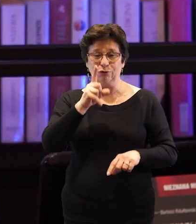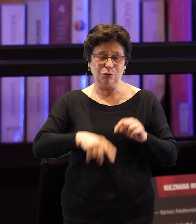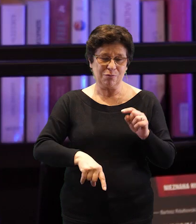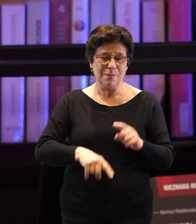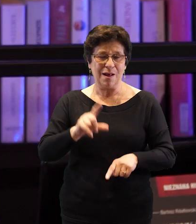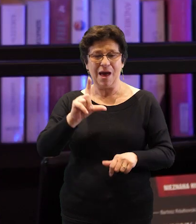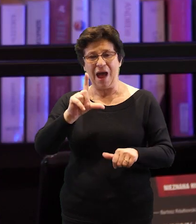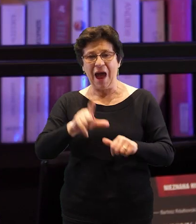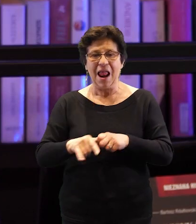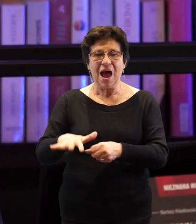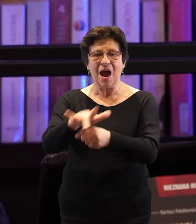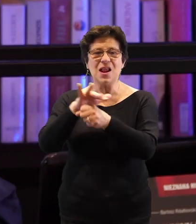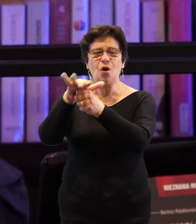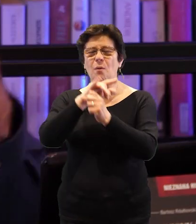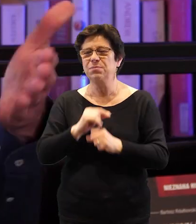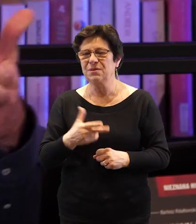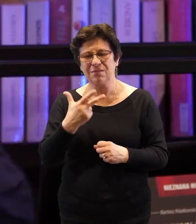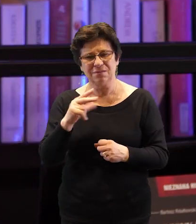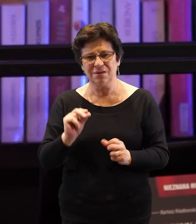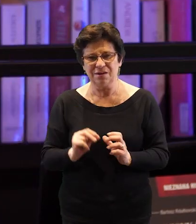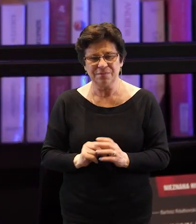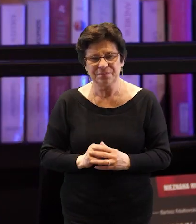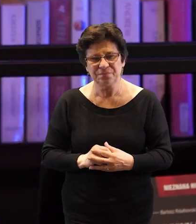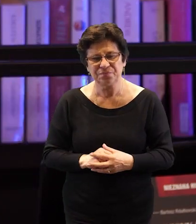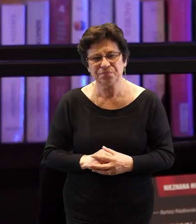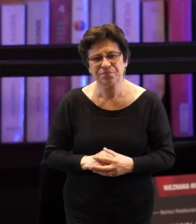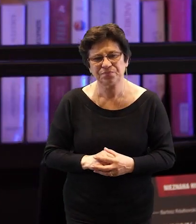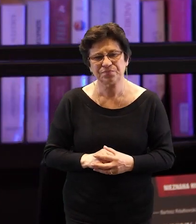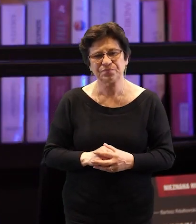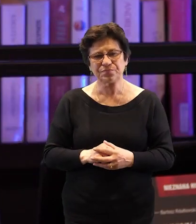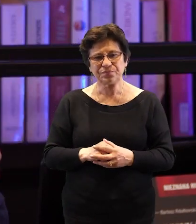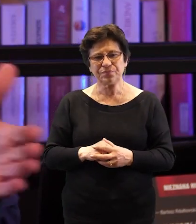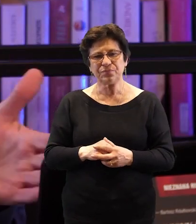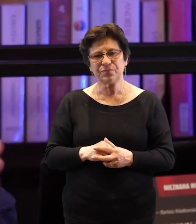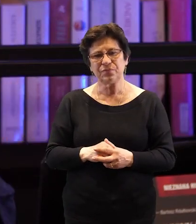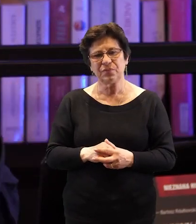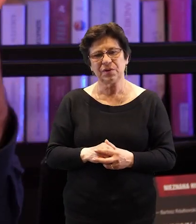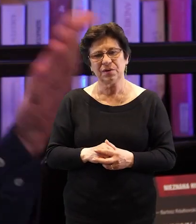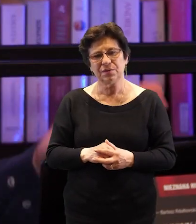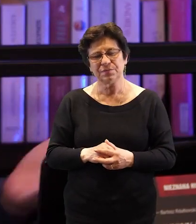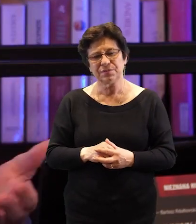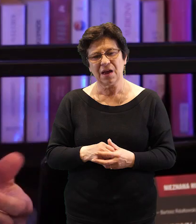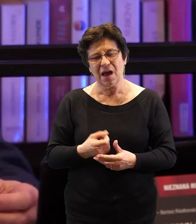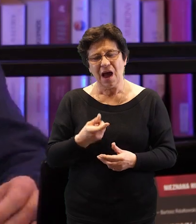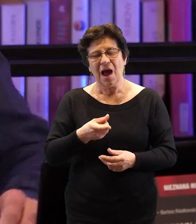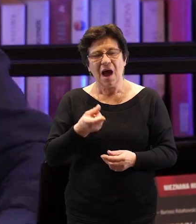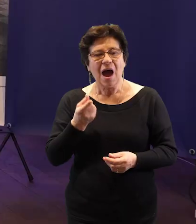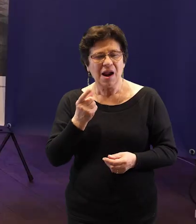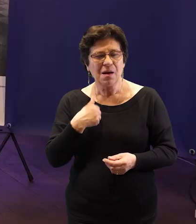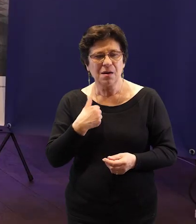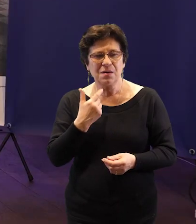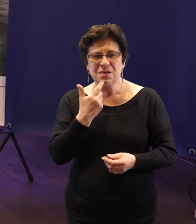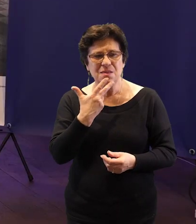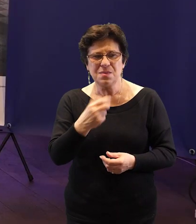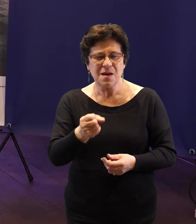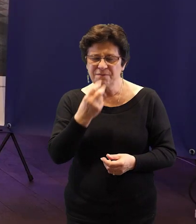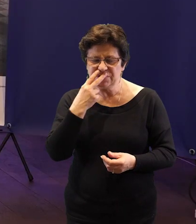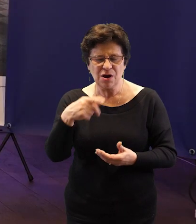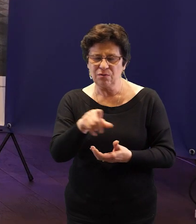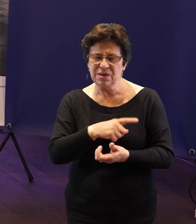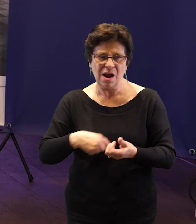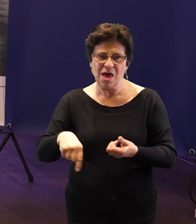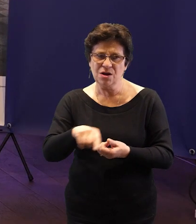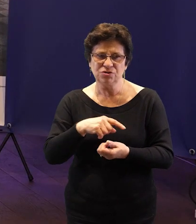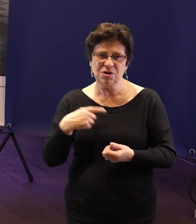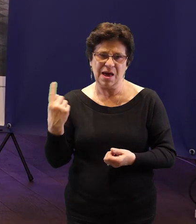dziwnego dla świadka, który widział. Natomiast zdecydowanie ten świadek potwierdził, że nie widział żadnych latających talerzy.